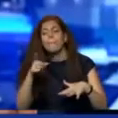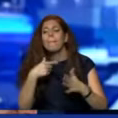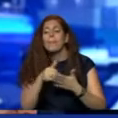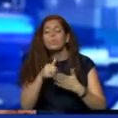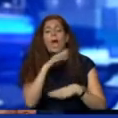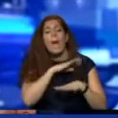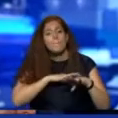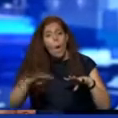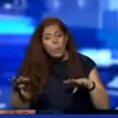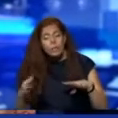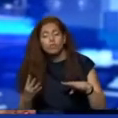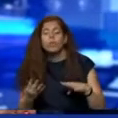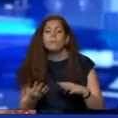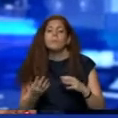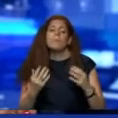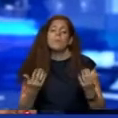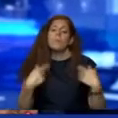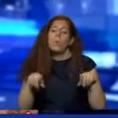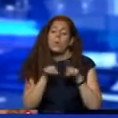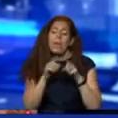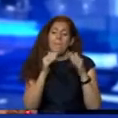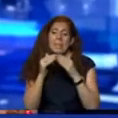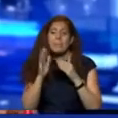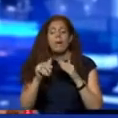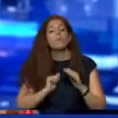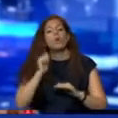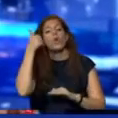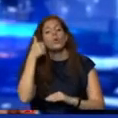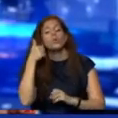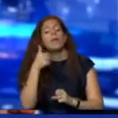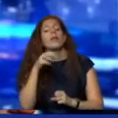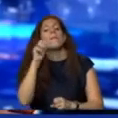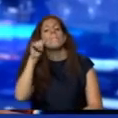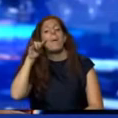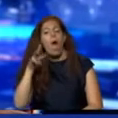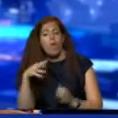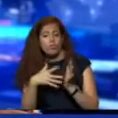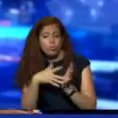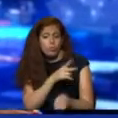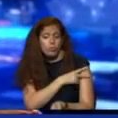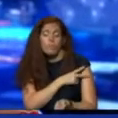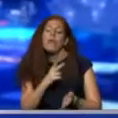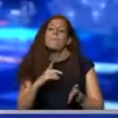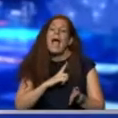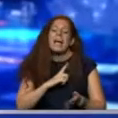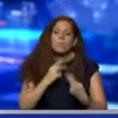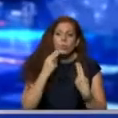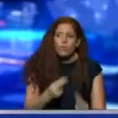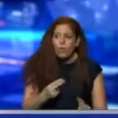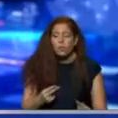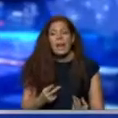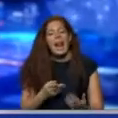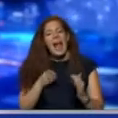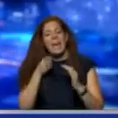במשך ארבעה חודשים מתחת לאותם בתים, גם של ראשת מחש, ומחכים לתשובות ומחכים למוצא פיה, להכניס